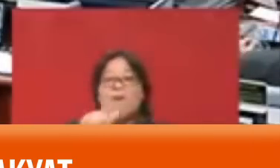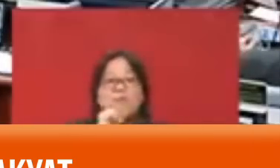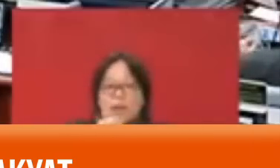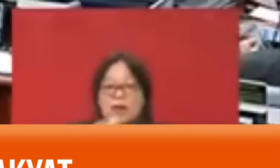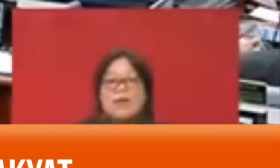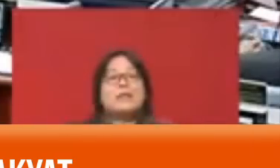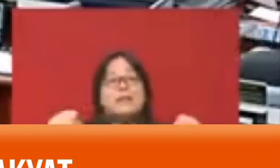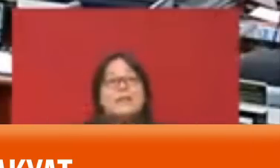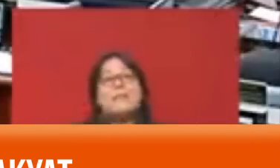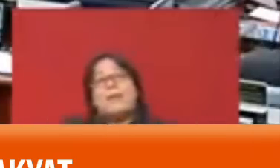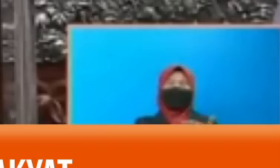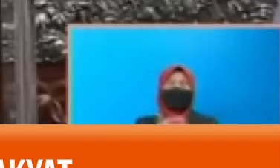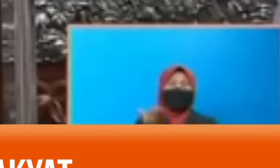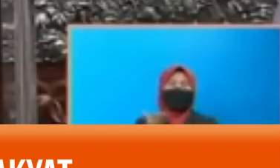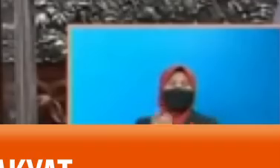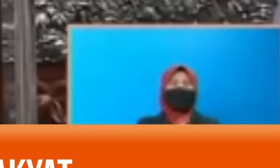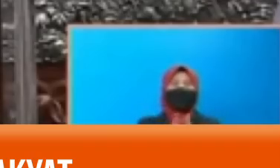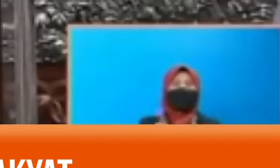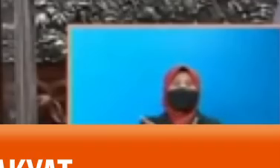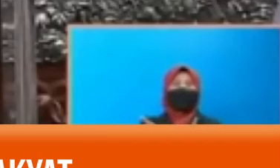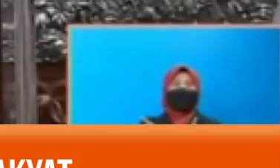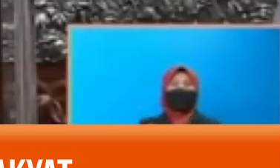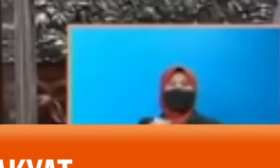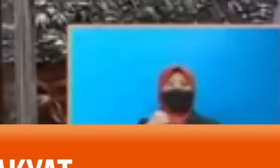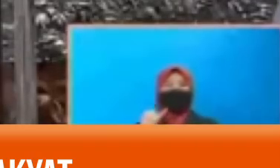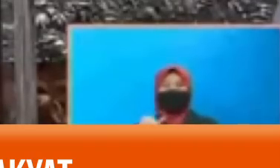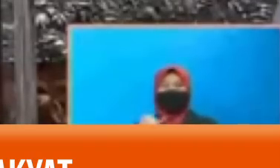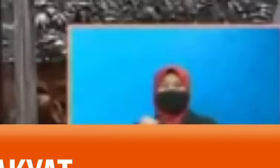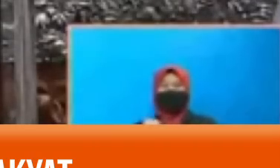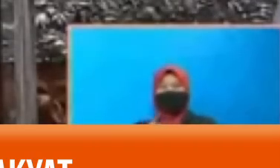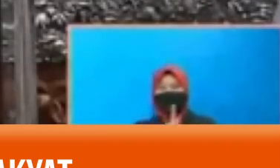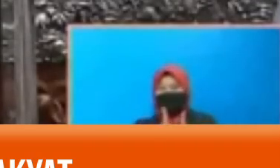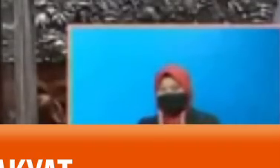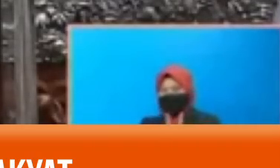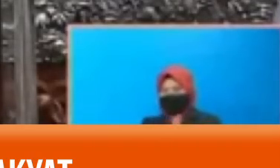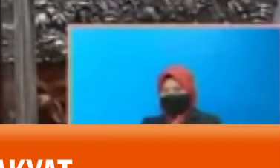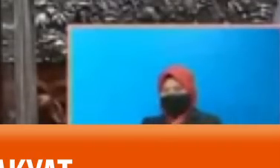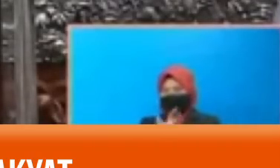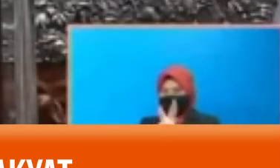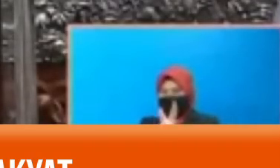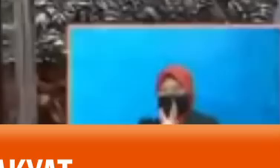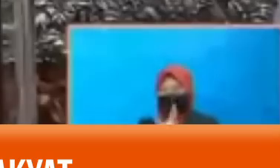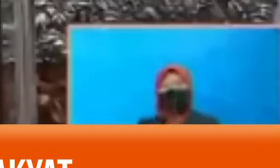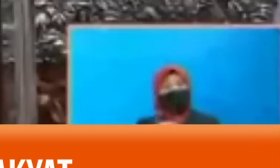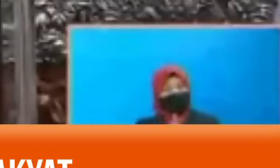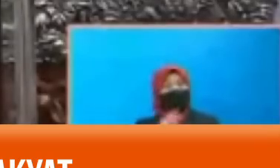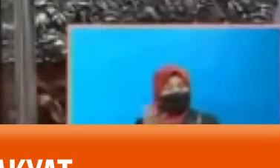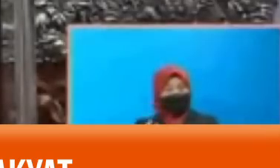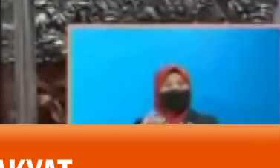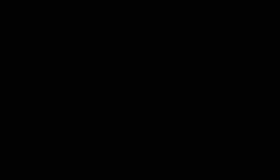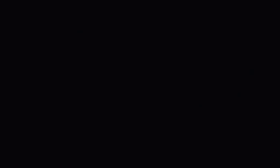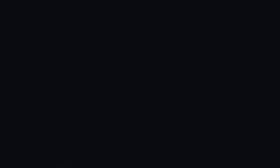sidang berkenaan bahkan membahas dan mengundi usul percaya kepada anoa Ibrahim sebagai perdana menteri